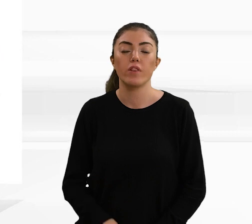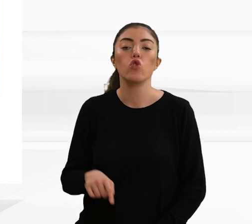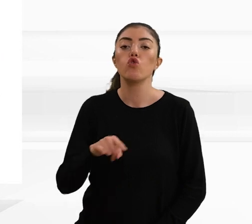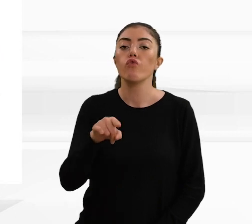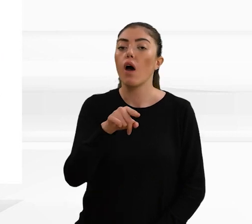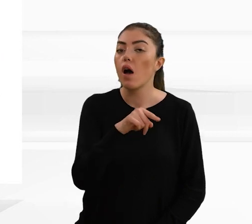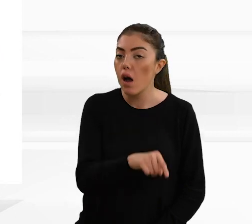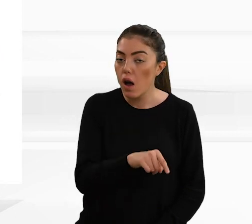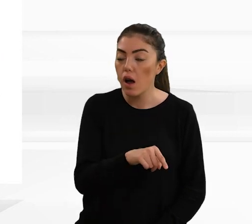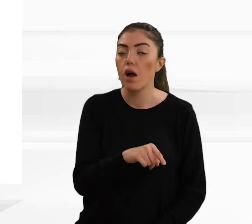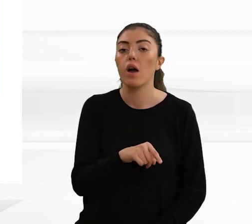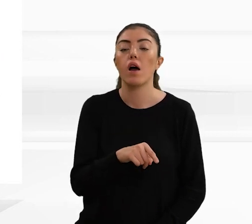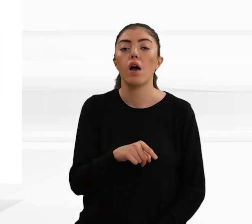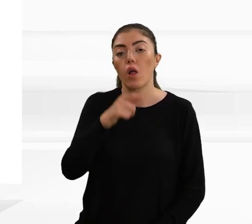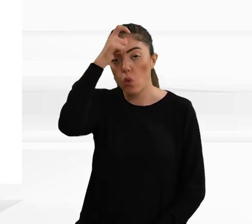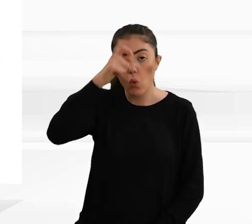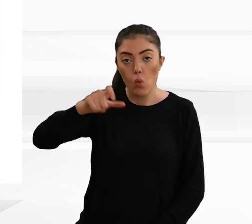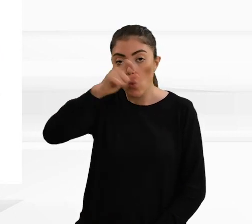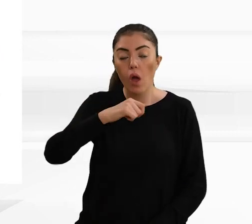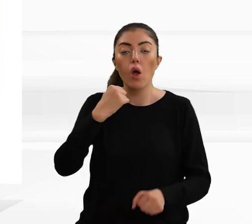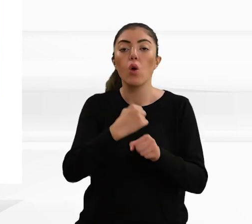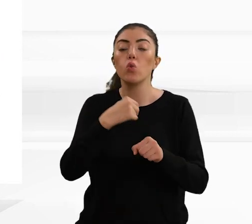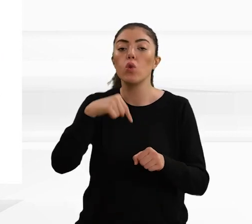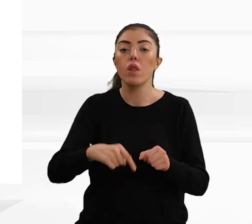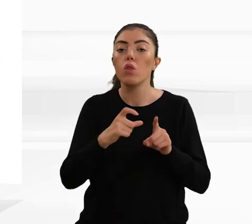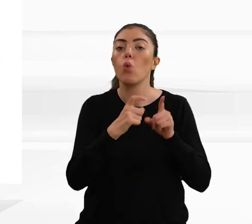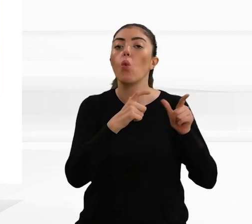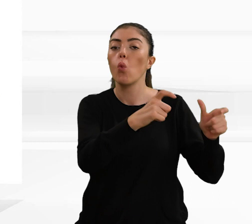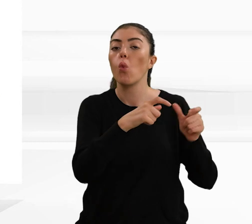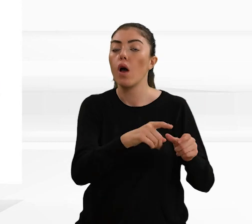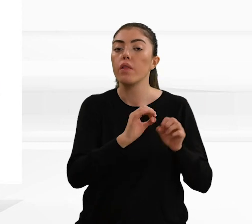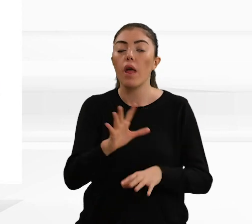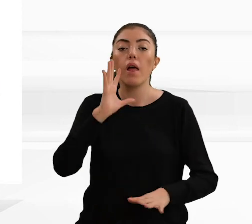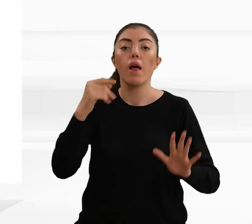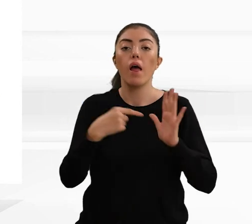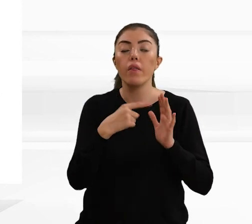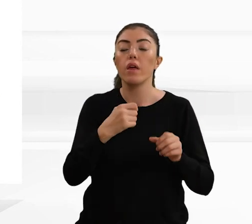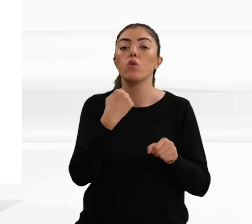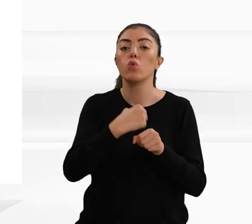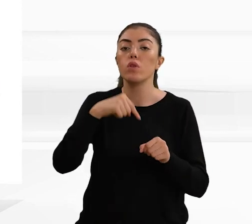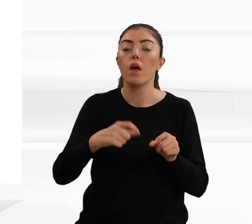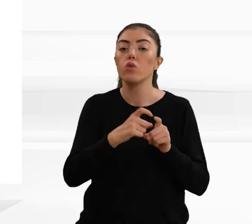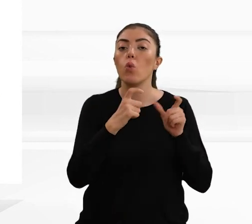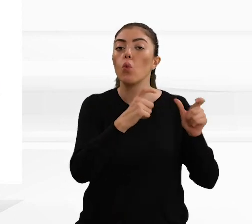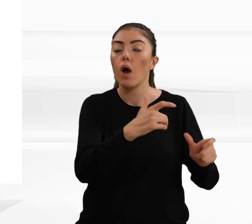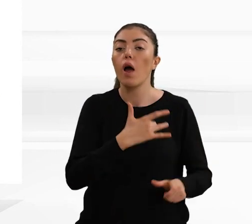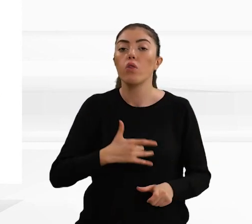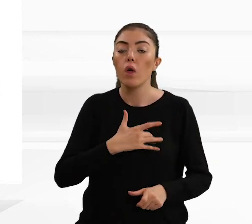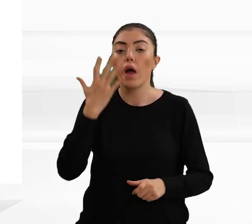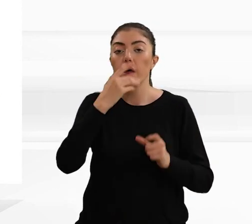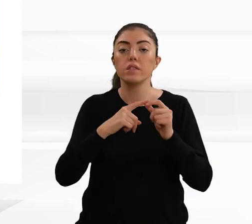Şanlıurfa'da Türkiye'nin güneydoğusunda etkili olan Güneydoğu Anadolu karasal